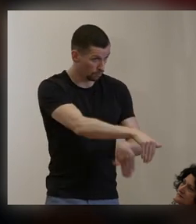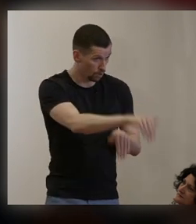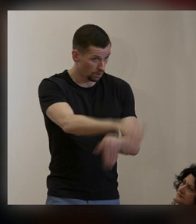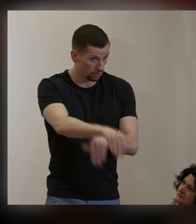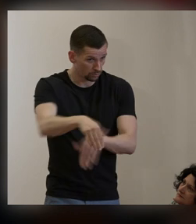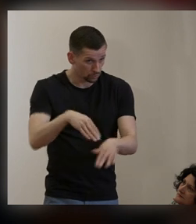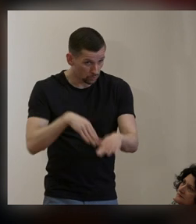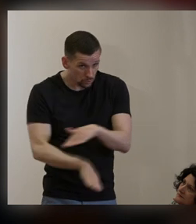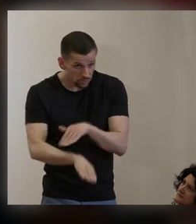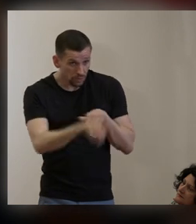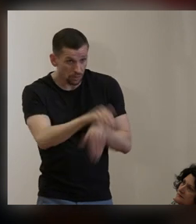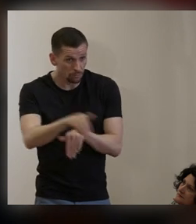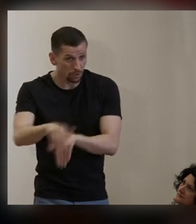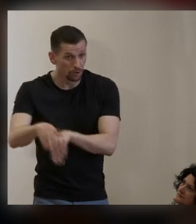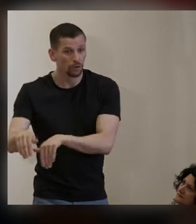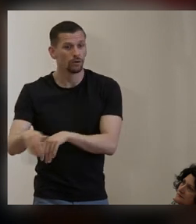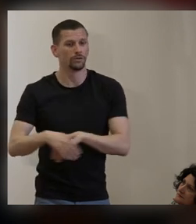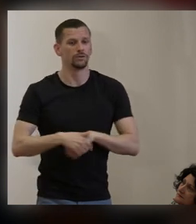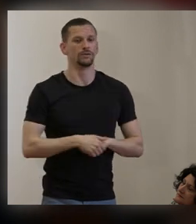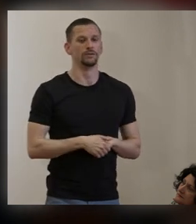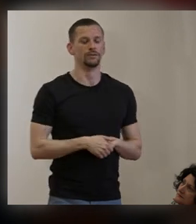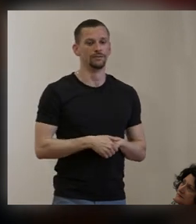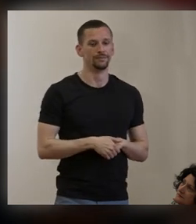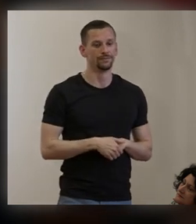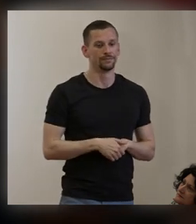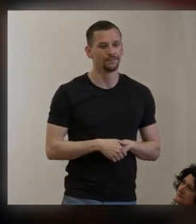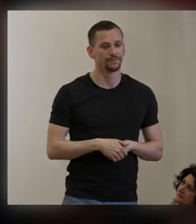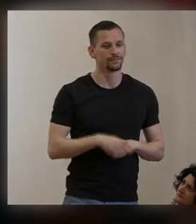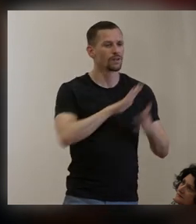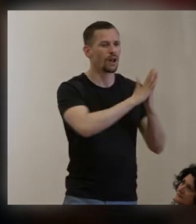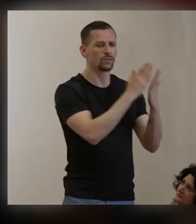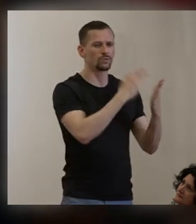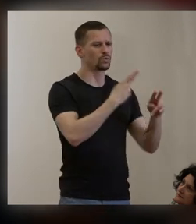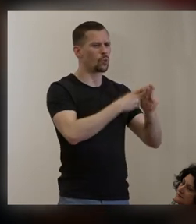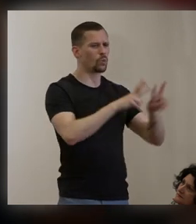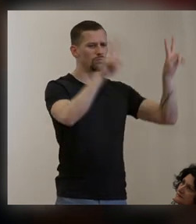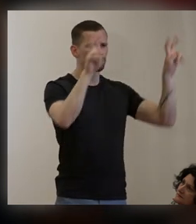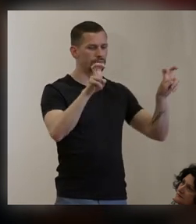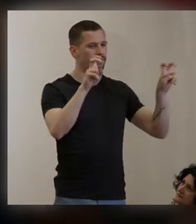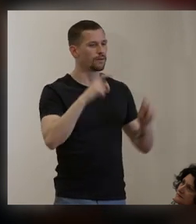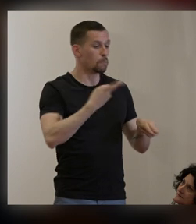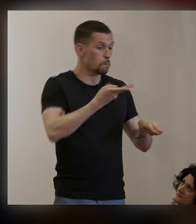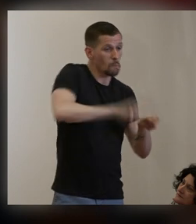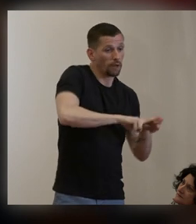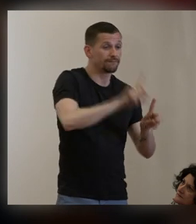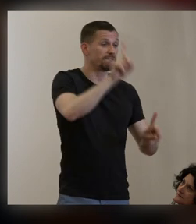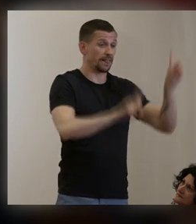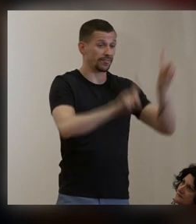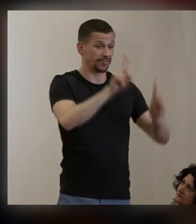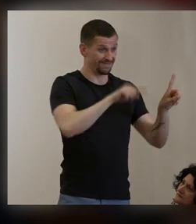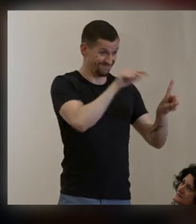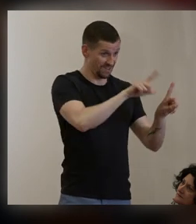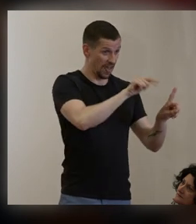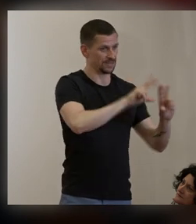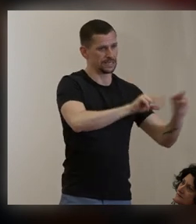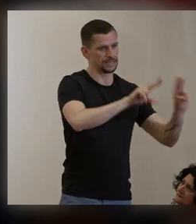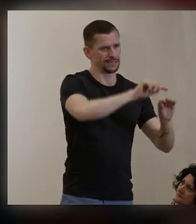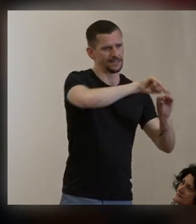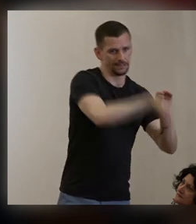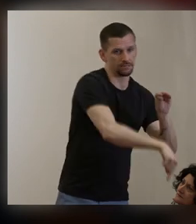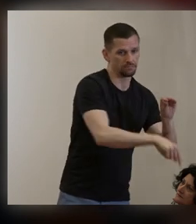livre de Jean-José Reis, « La mort est une fête », qui explique l'attachement des esclaves à la mort chrétienne dans la sépulture dans